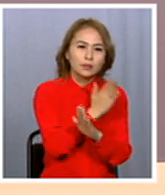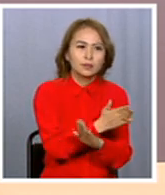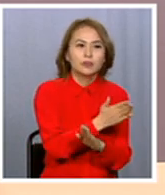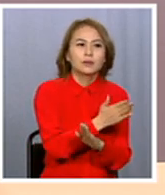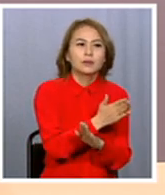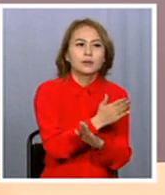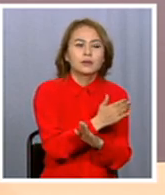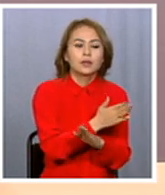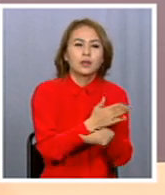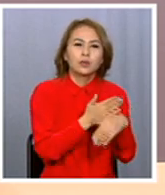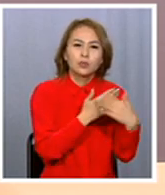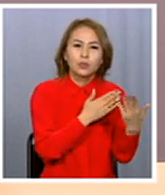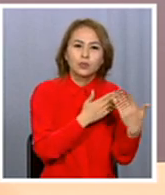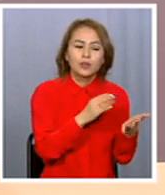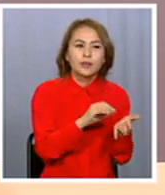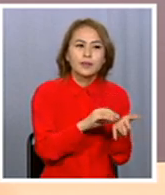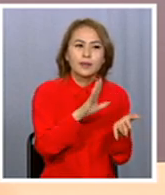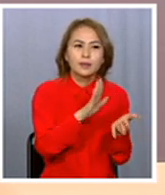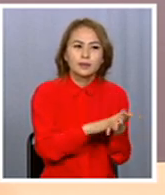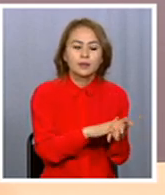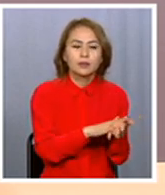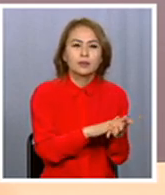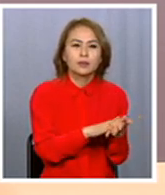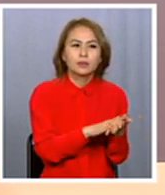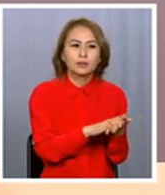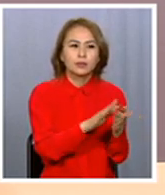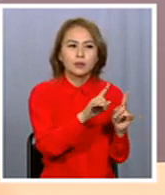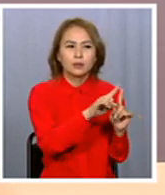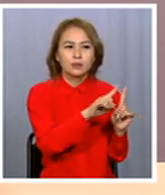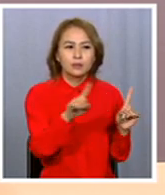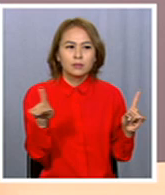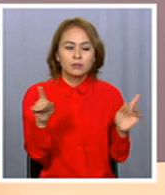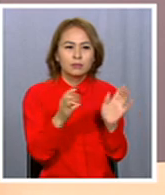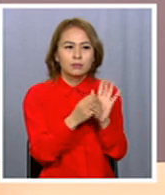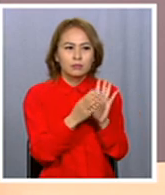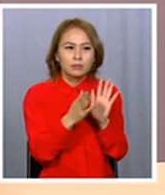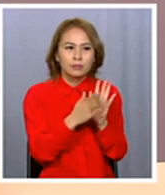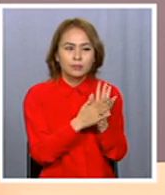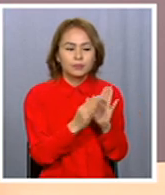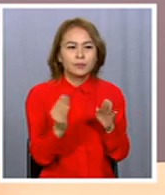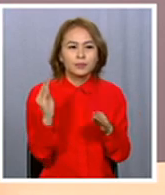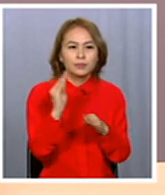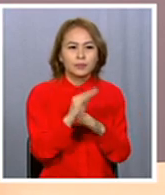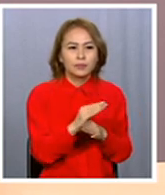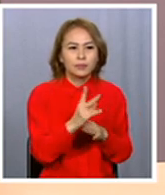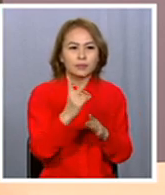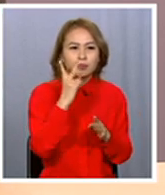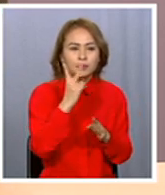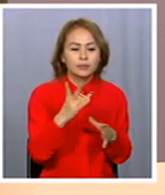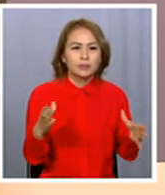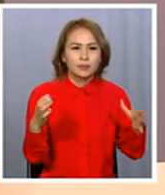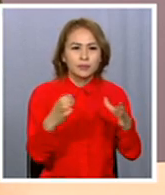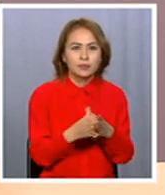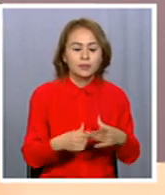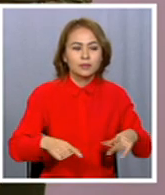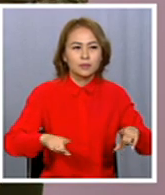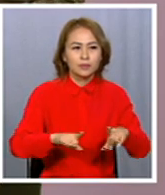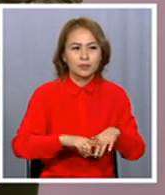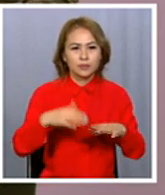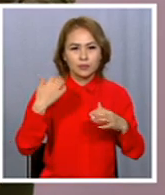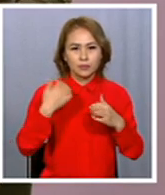яғни сол жақтағы сандарды көлбеу сызықпен белгілеп аламыз. Енді осы екі жиынға да ортақ